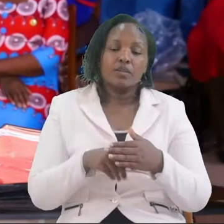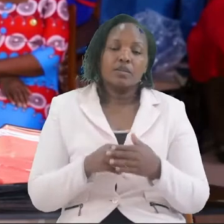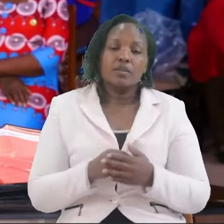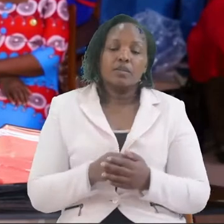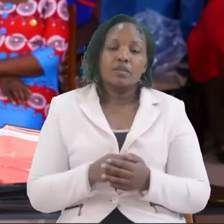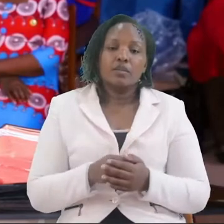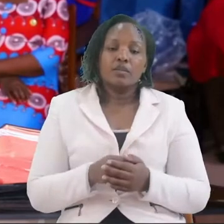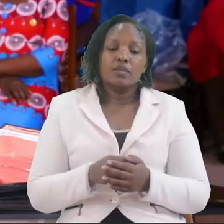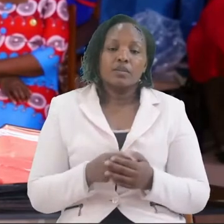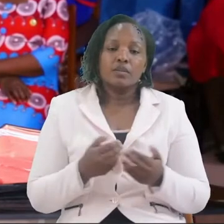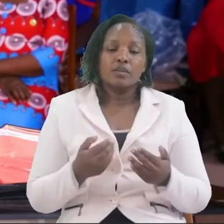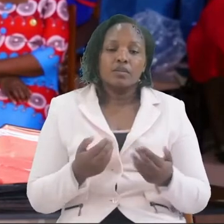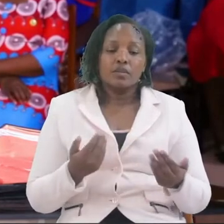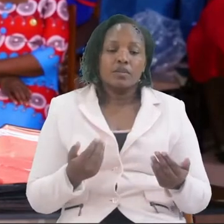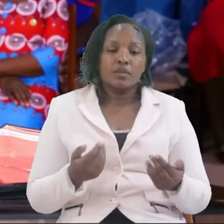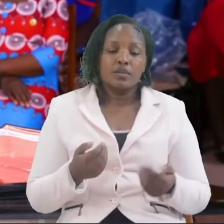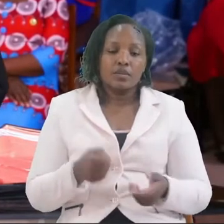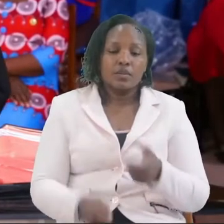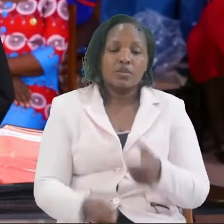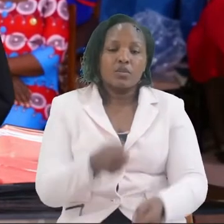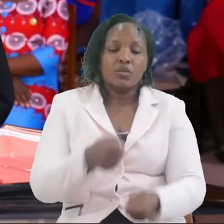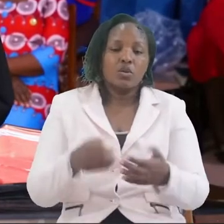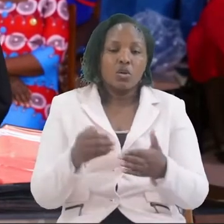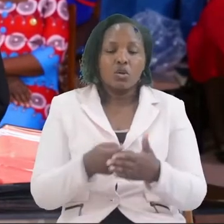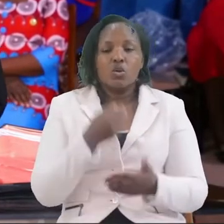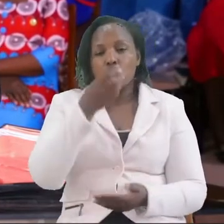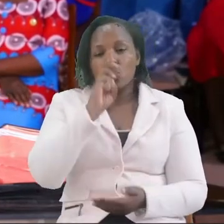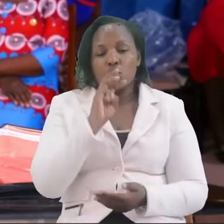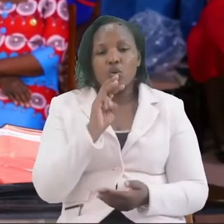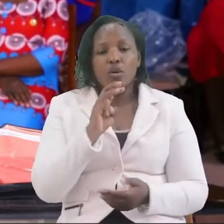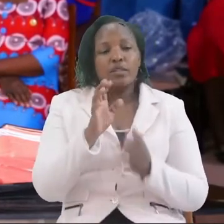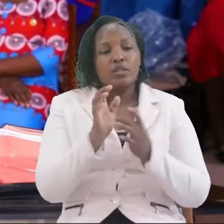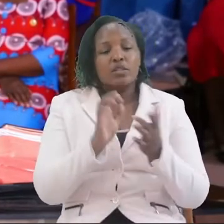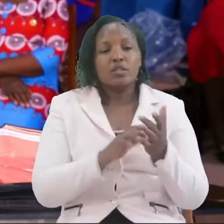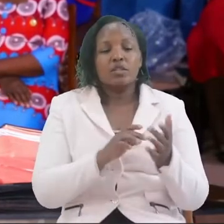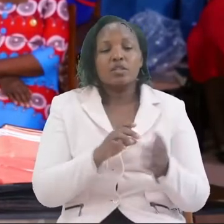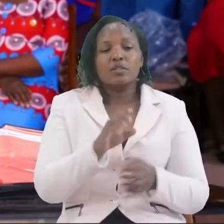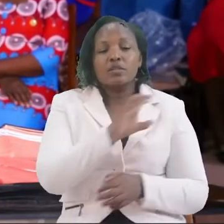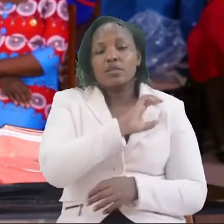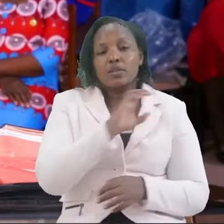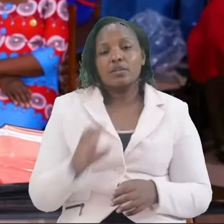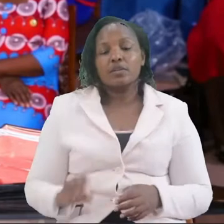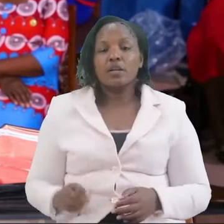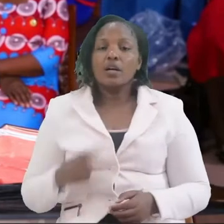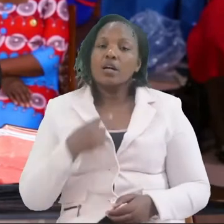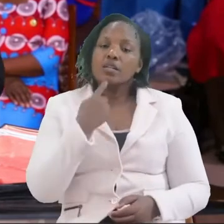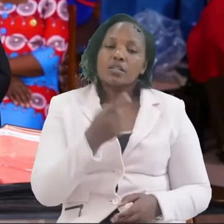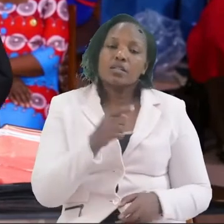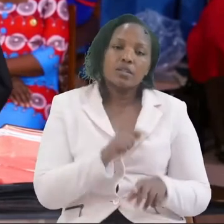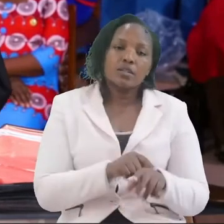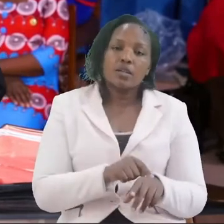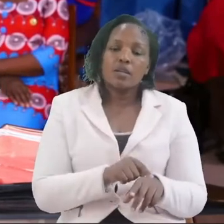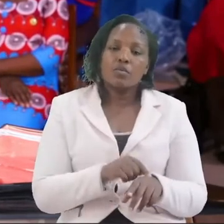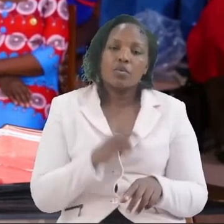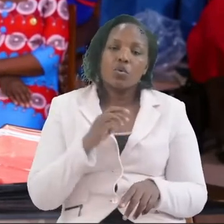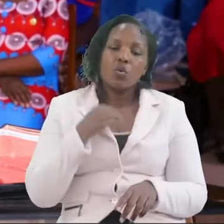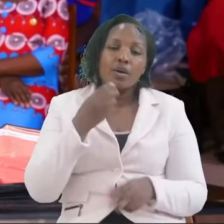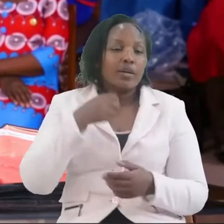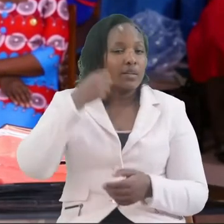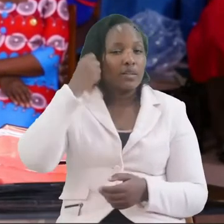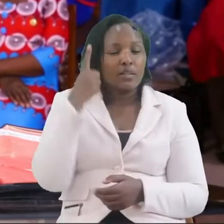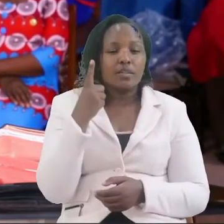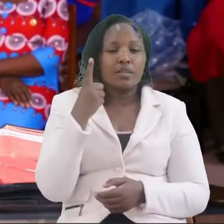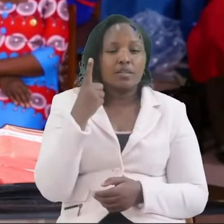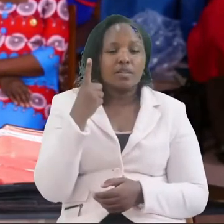katika kile kizima kipya na ndiye Yesu Kristo. Tunasema ni wakati tumeelewa,